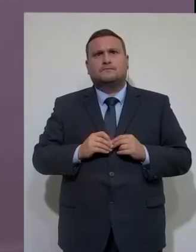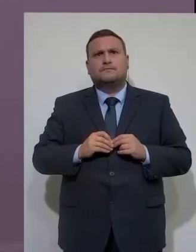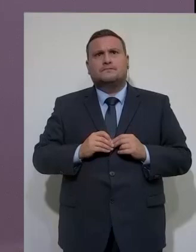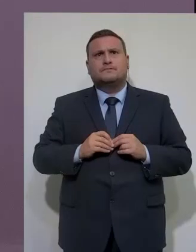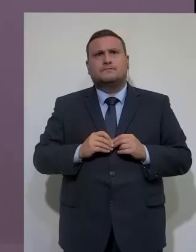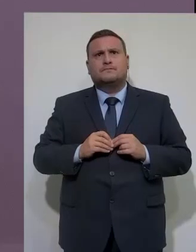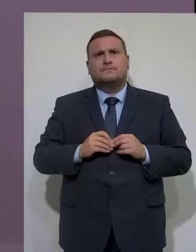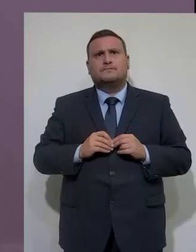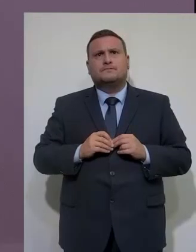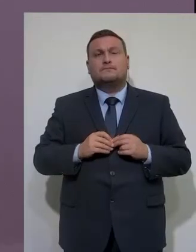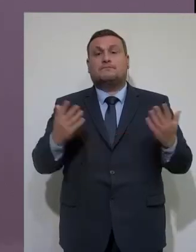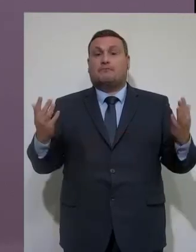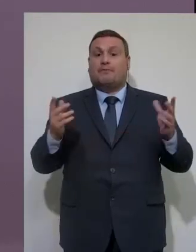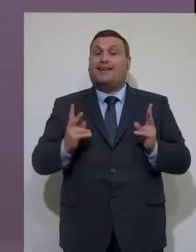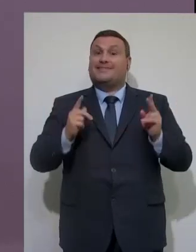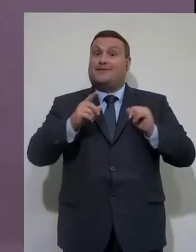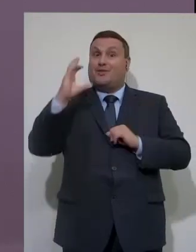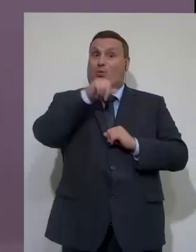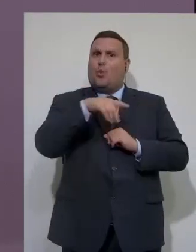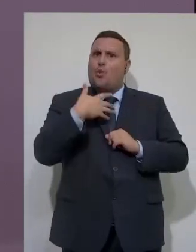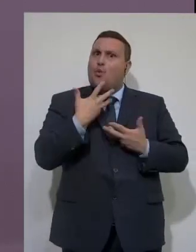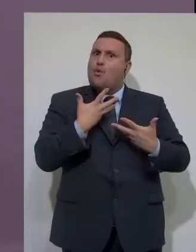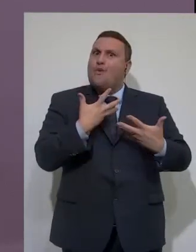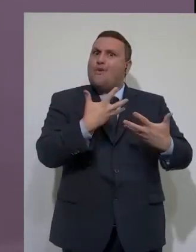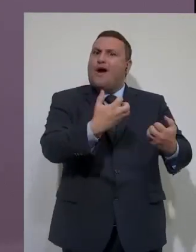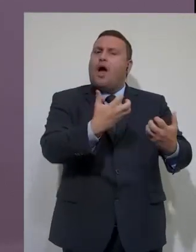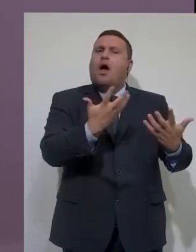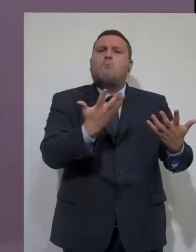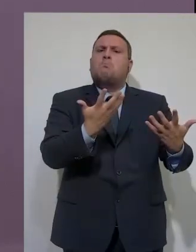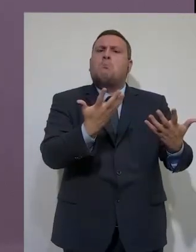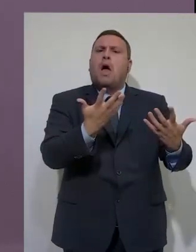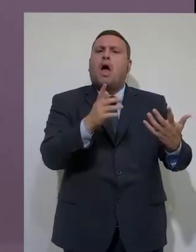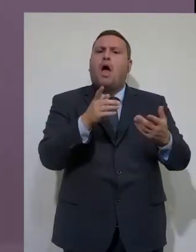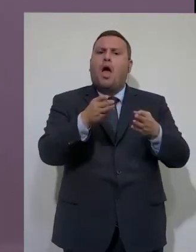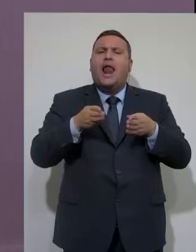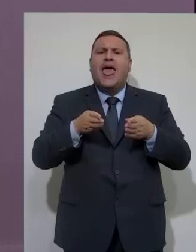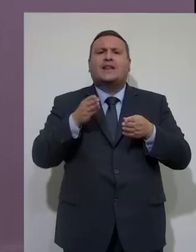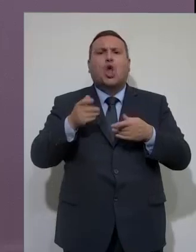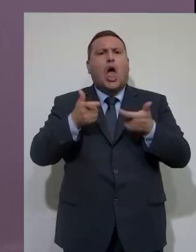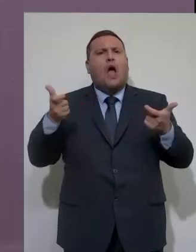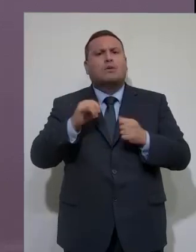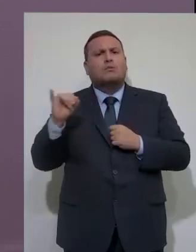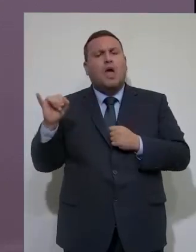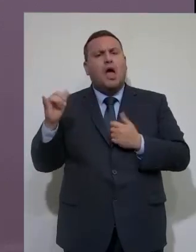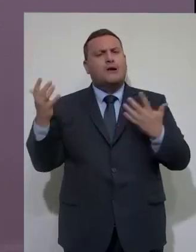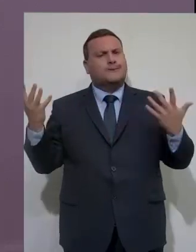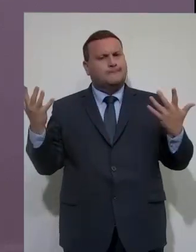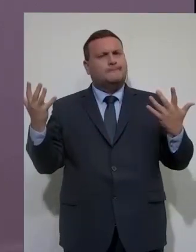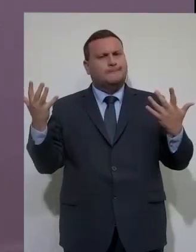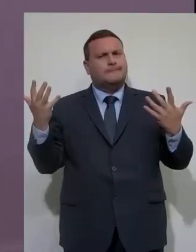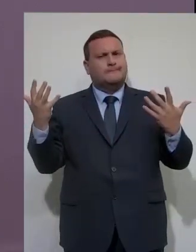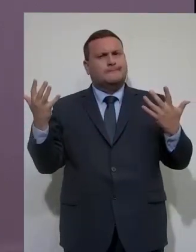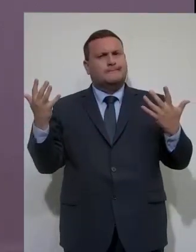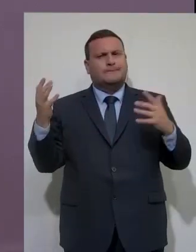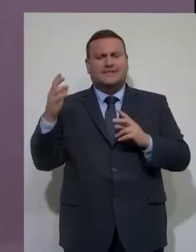i posti letto. Questo è un tema, è uno dei tanti temi che ci devono far capire come questo segmento, il segmento del turismo all'aria